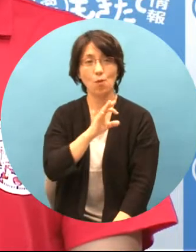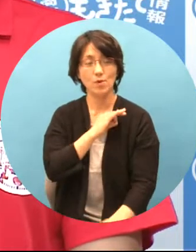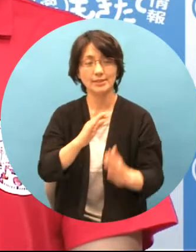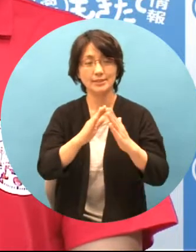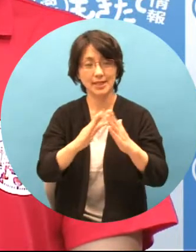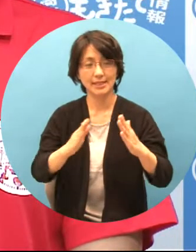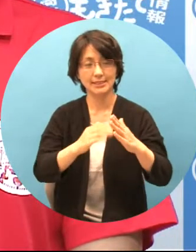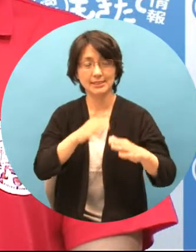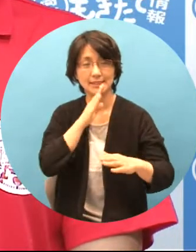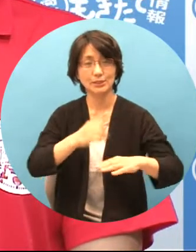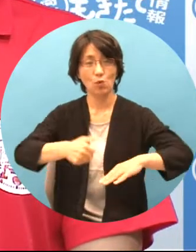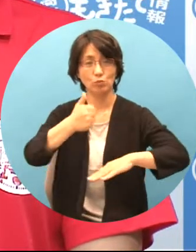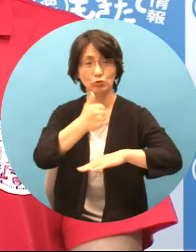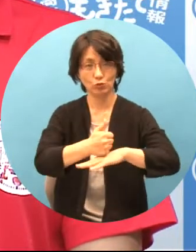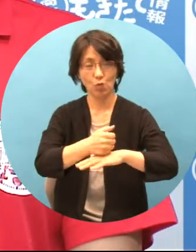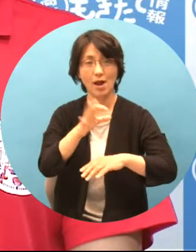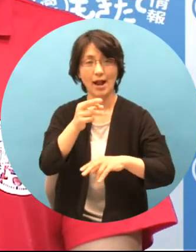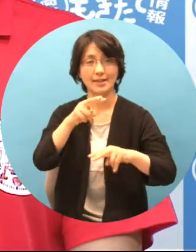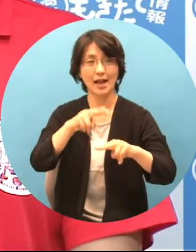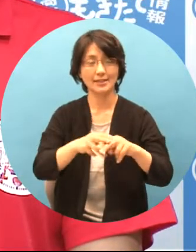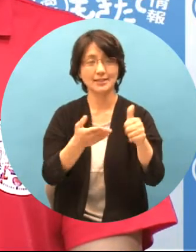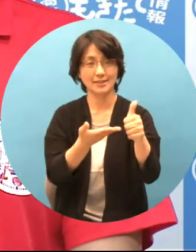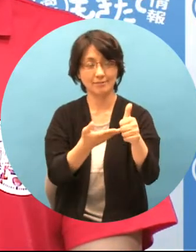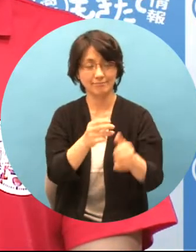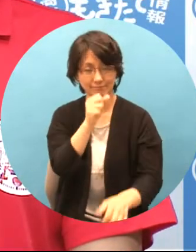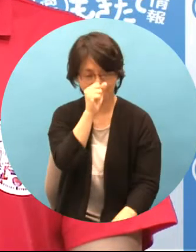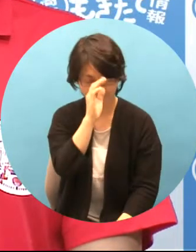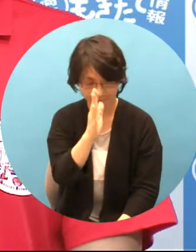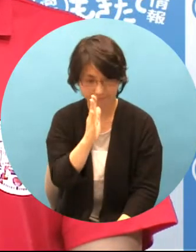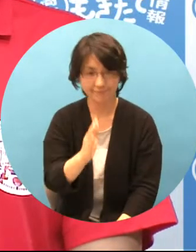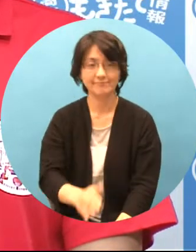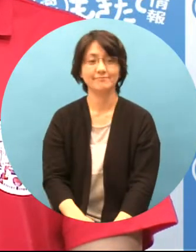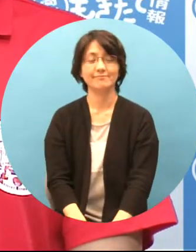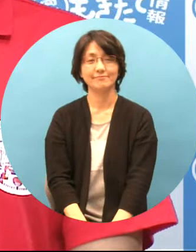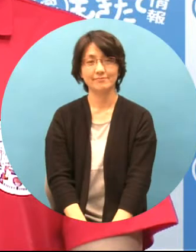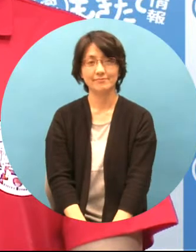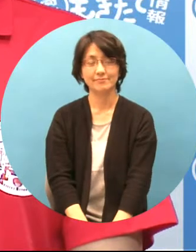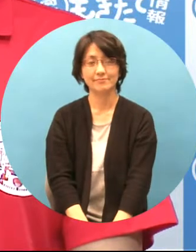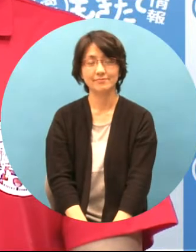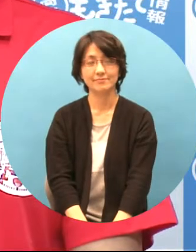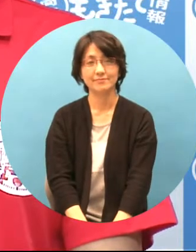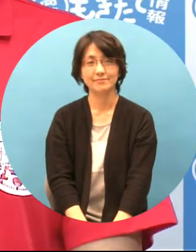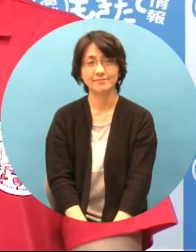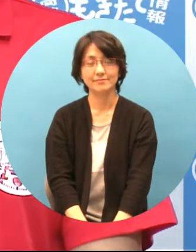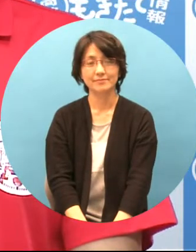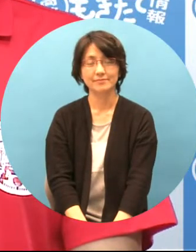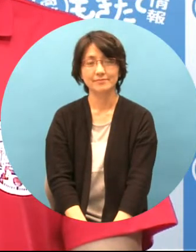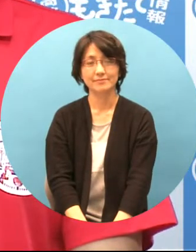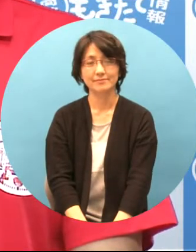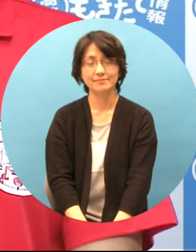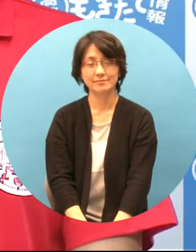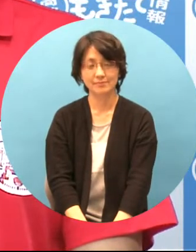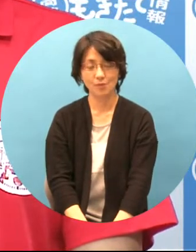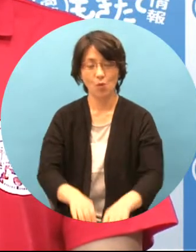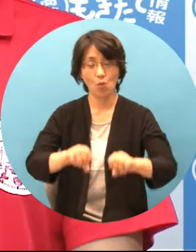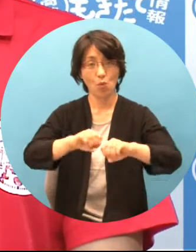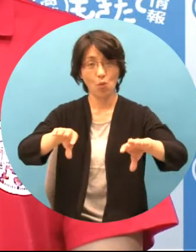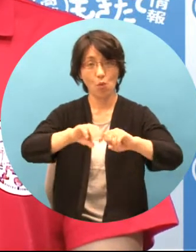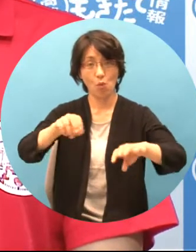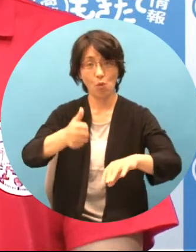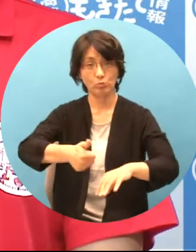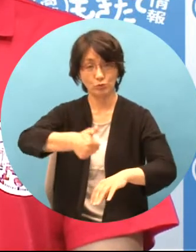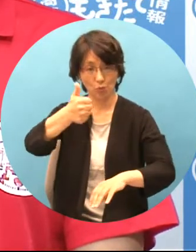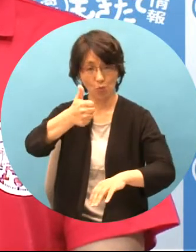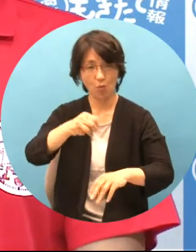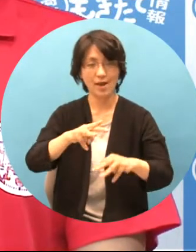会実施本部長の金井豊さんです。よろしくお願いします。 よろしくお願いします。 そしてお隣、広報部門